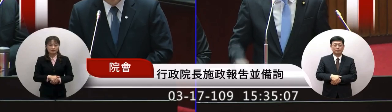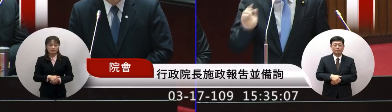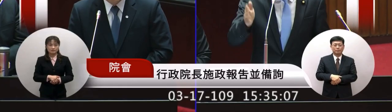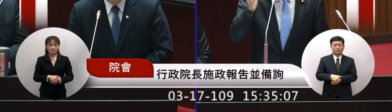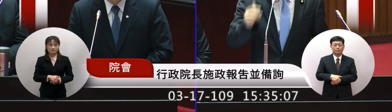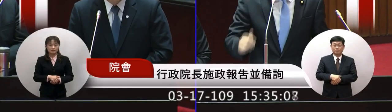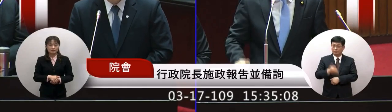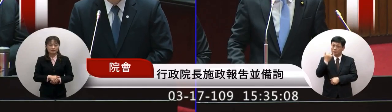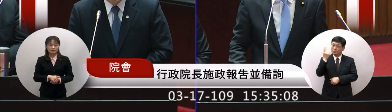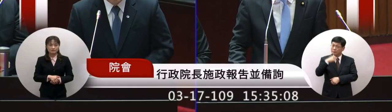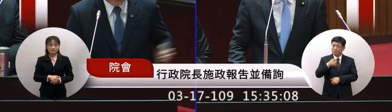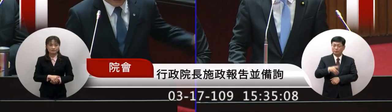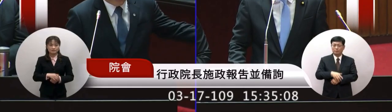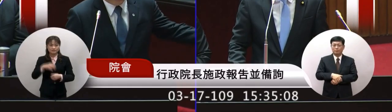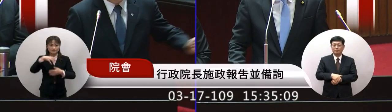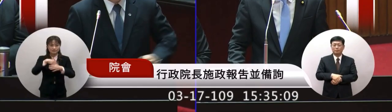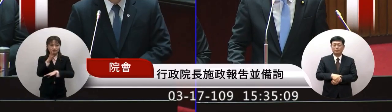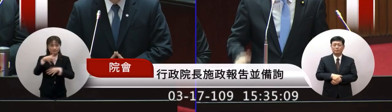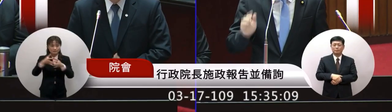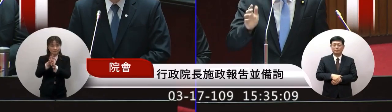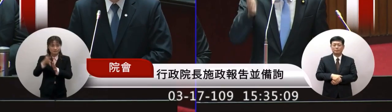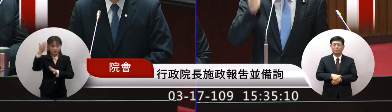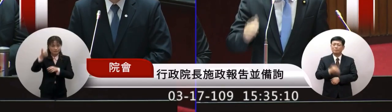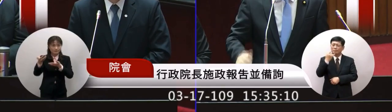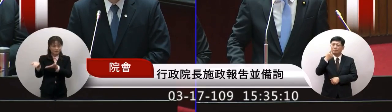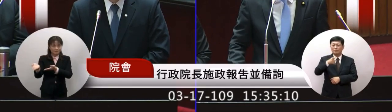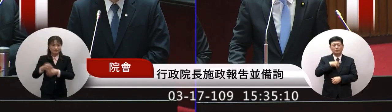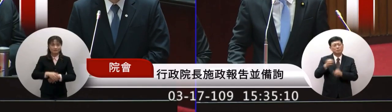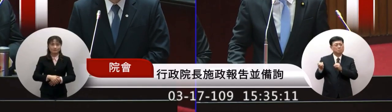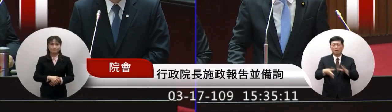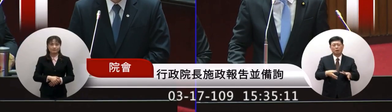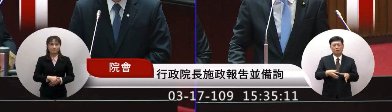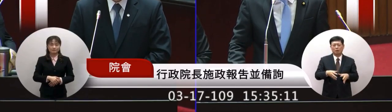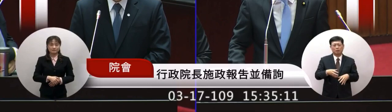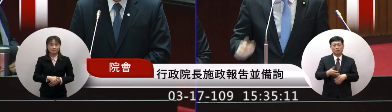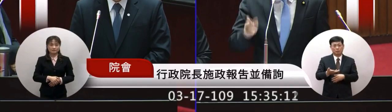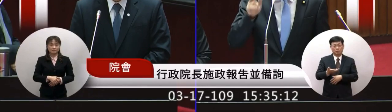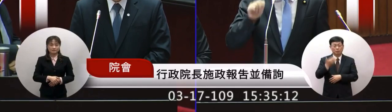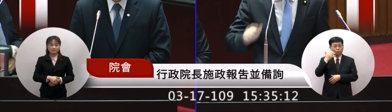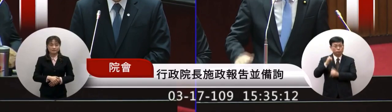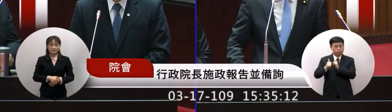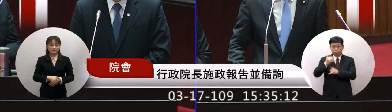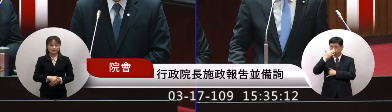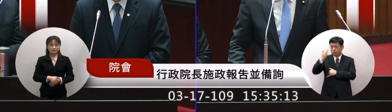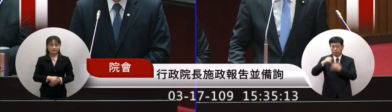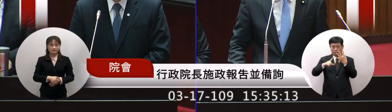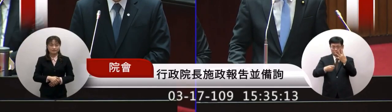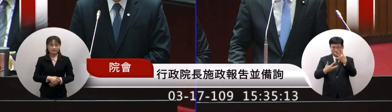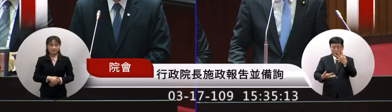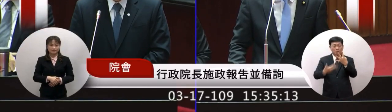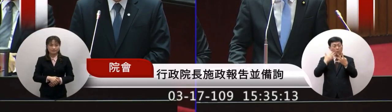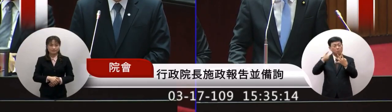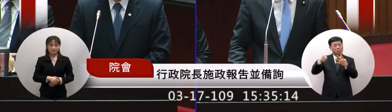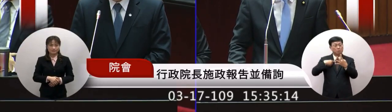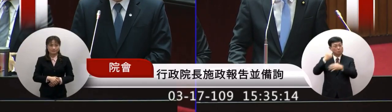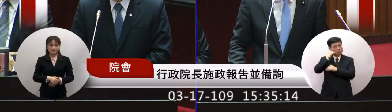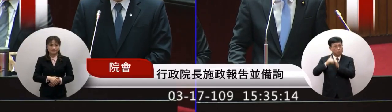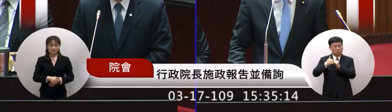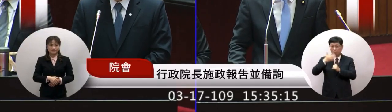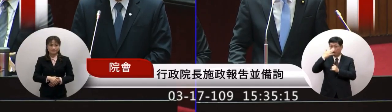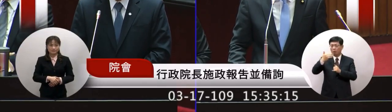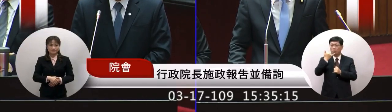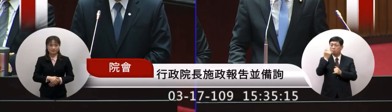我 干美才把 内政部长在这里， 可不可以放弃上诉？那民众赢，四月八号那民众赢，敢会使放